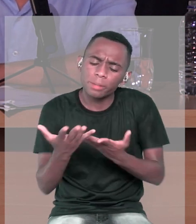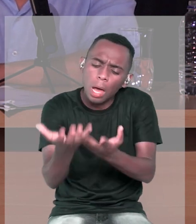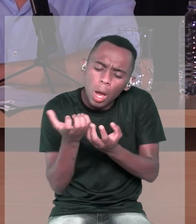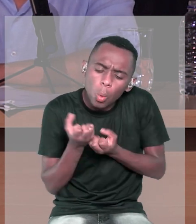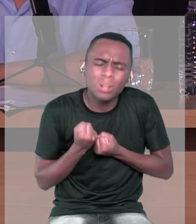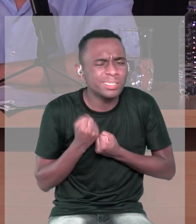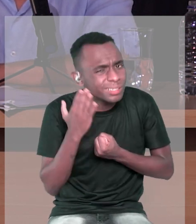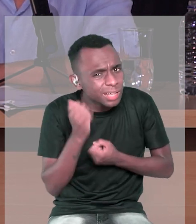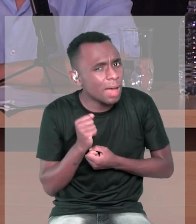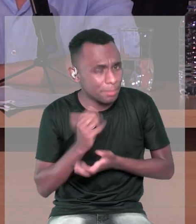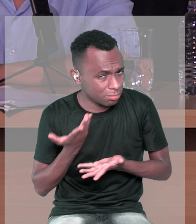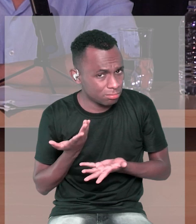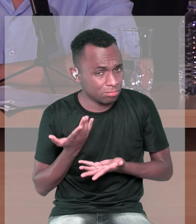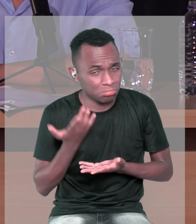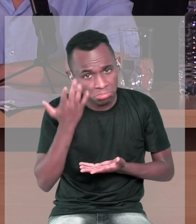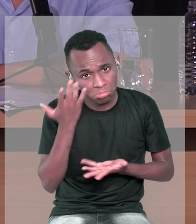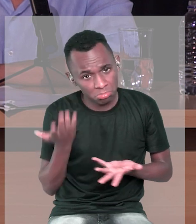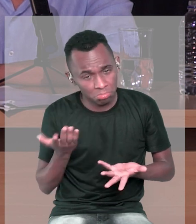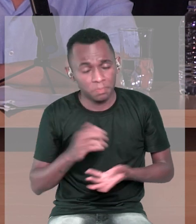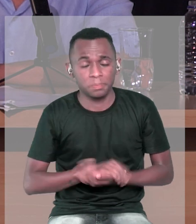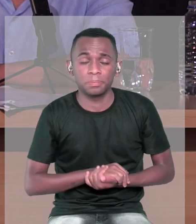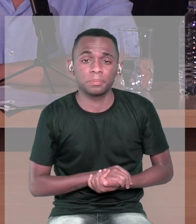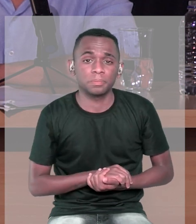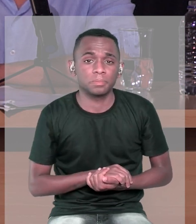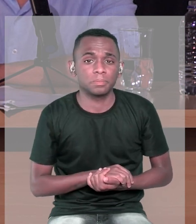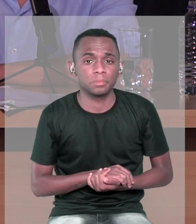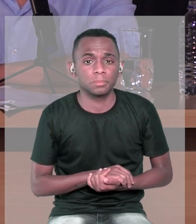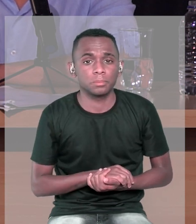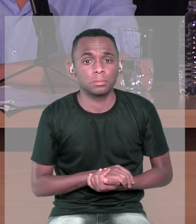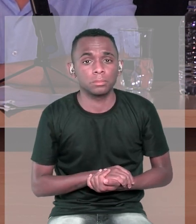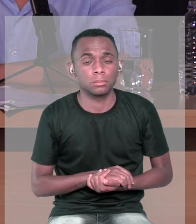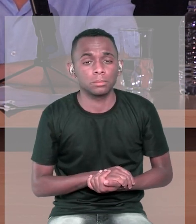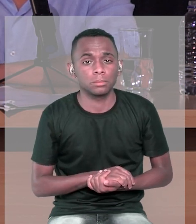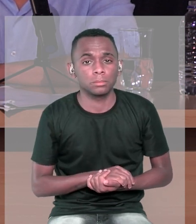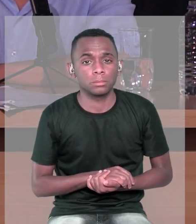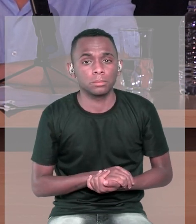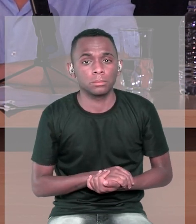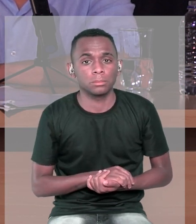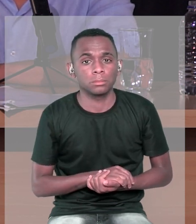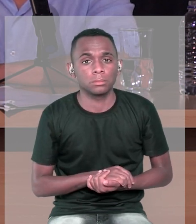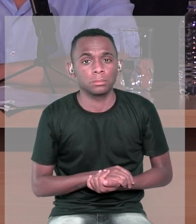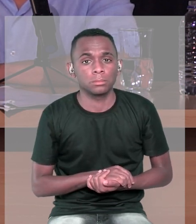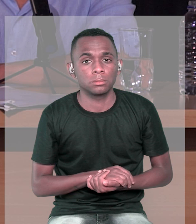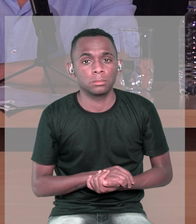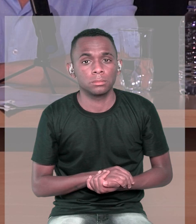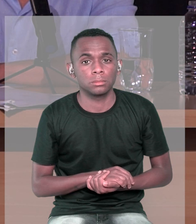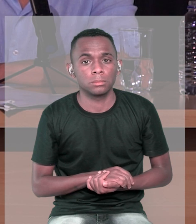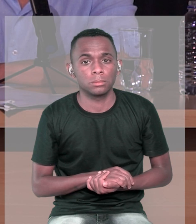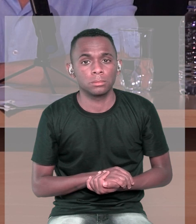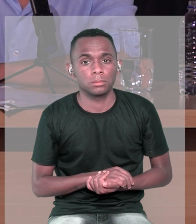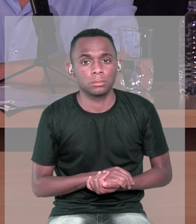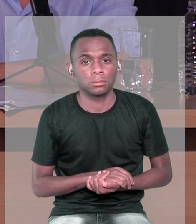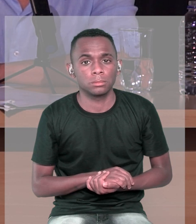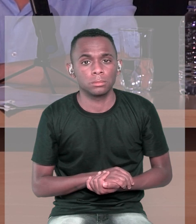só saiba o que é assimilar. Et si vous voulez, ces trois verbes, habiter,